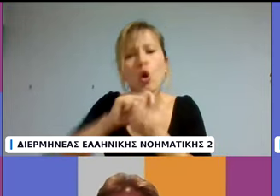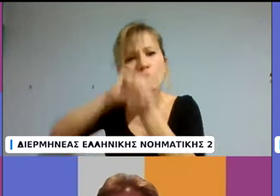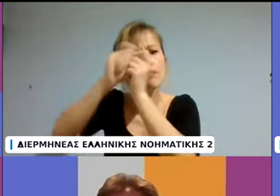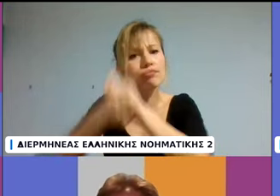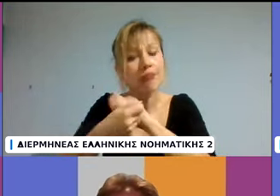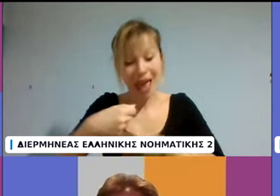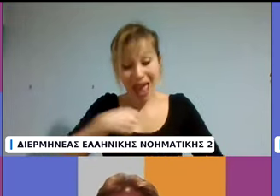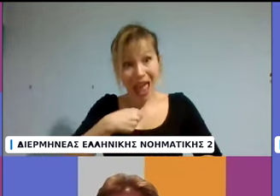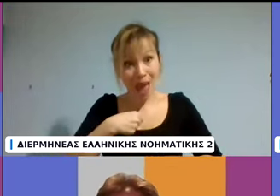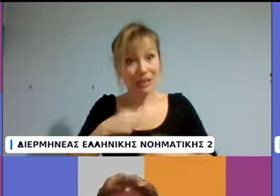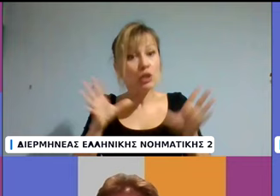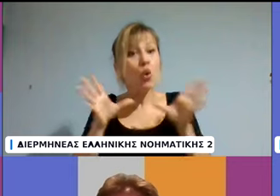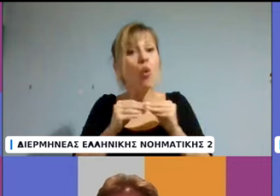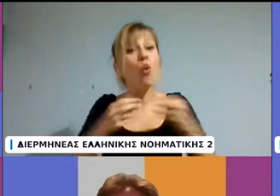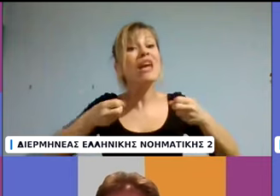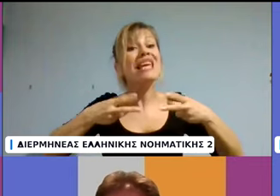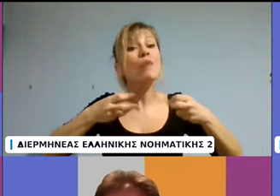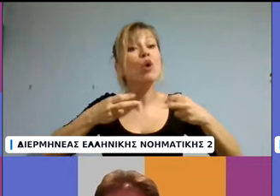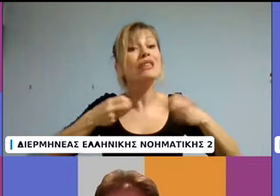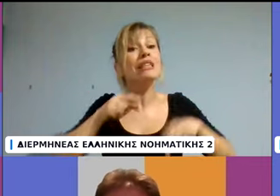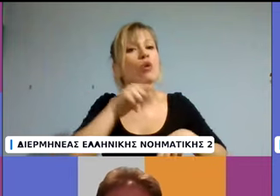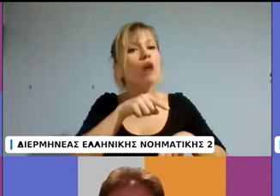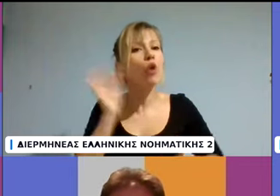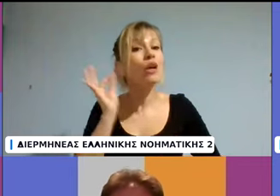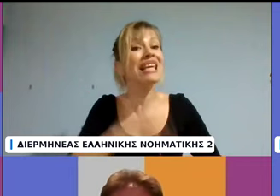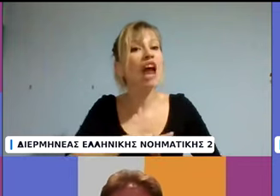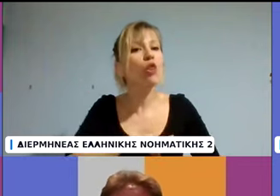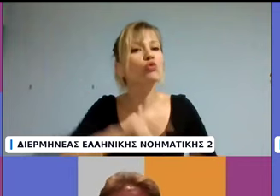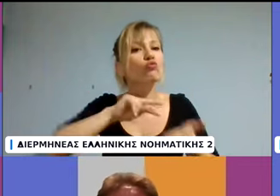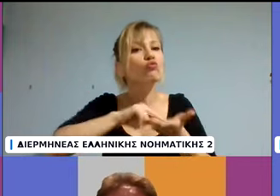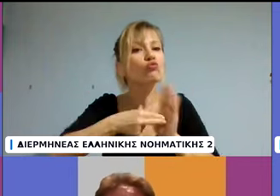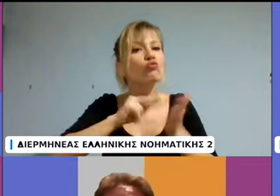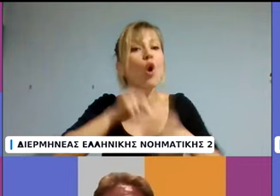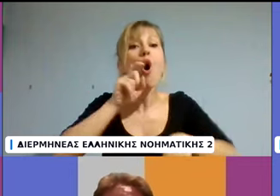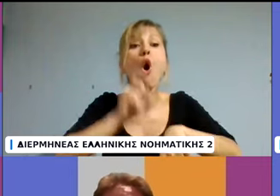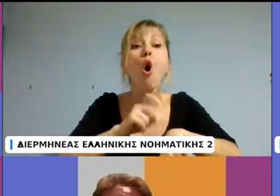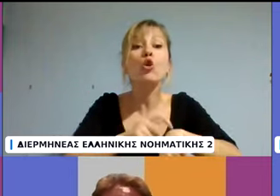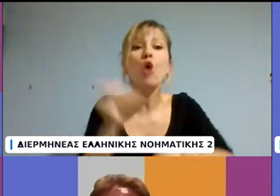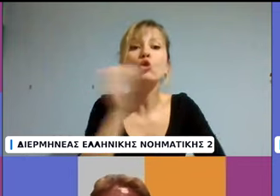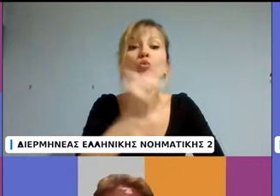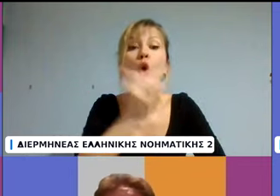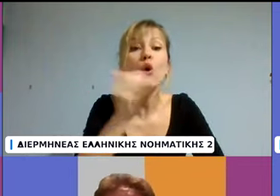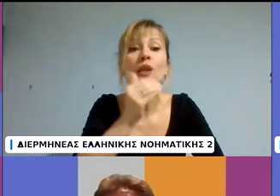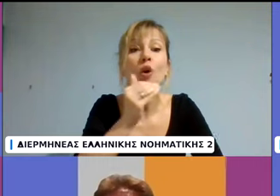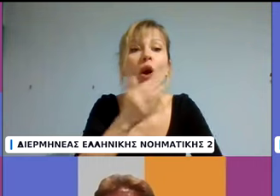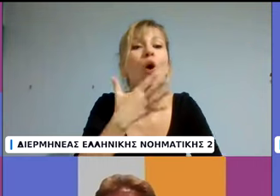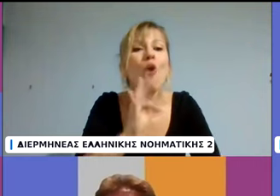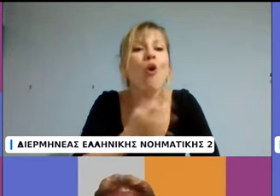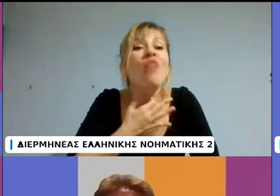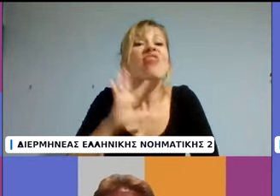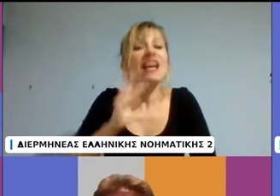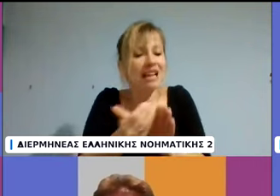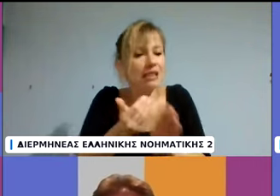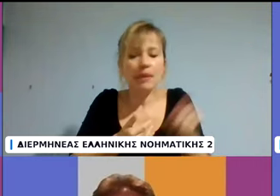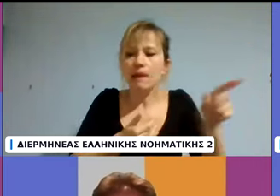τον υποτιτλισμό αυτό? Μας γλιτώνει πάρα πολύ χρόνο από το να πρέπει πρώτα να ξεκαθαρίσουμε τι